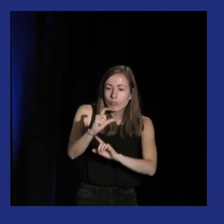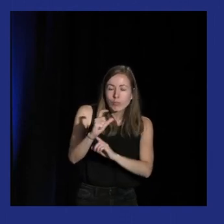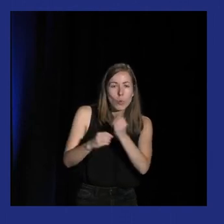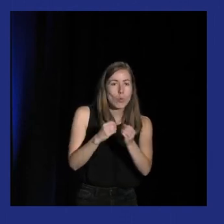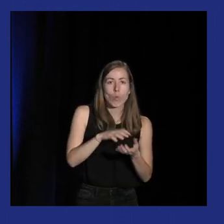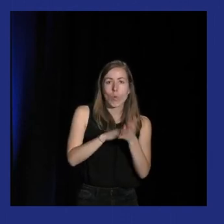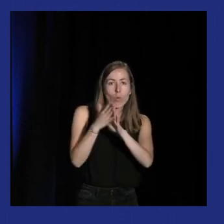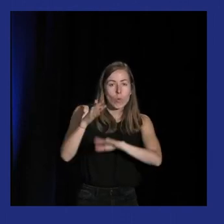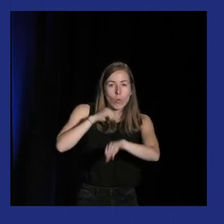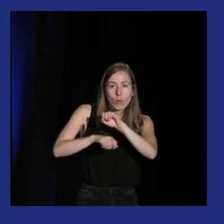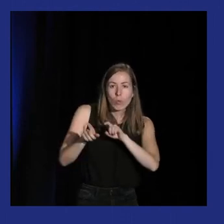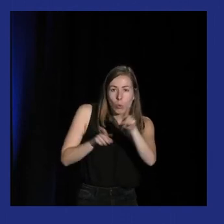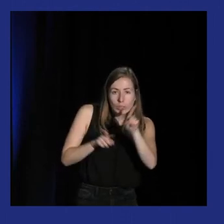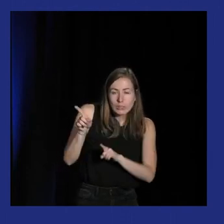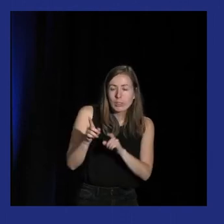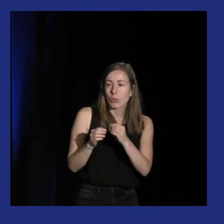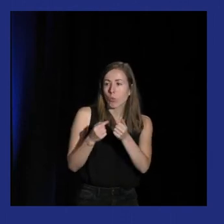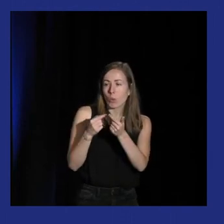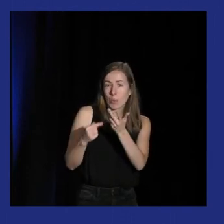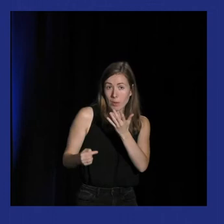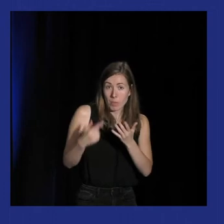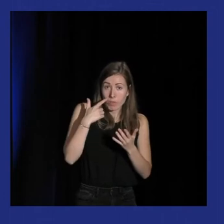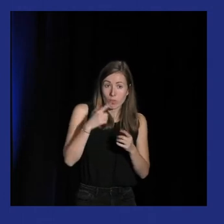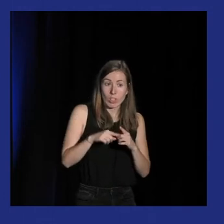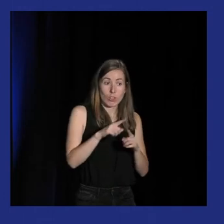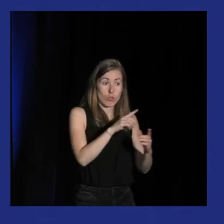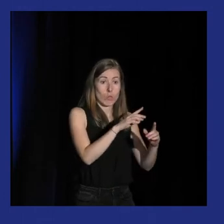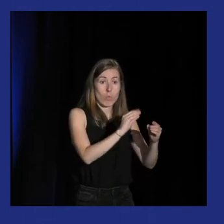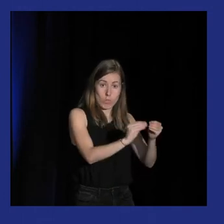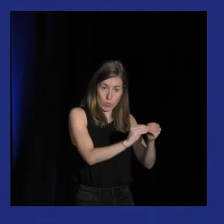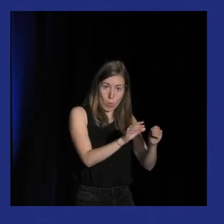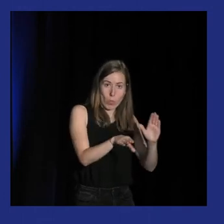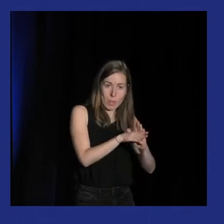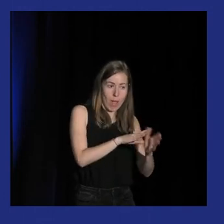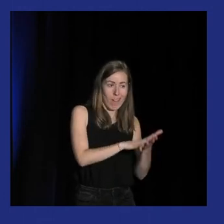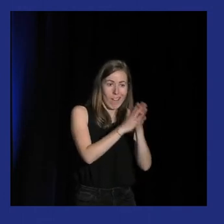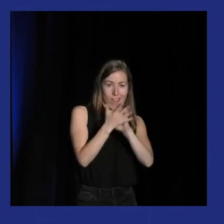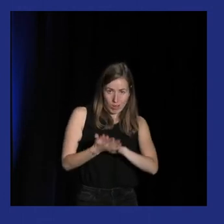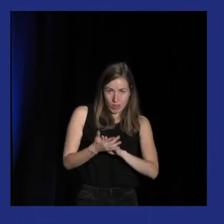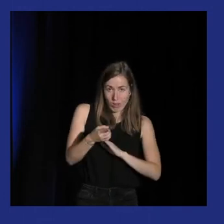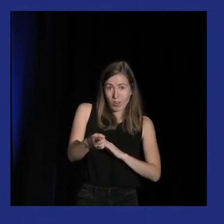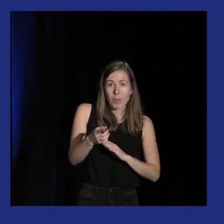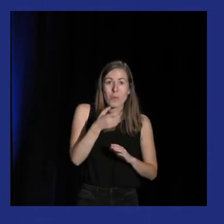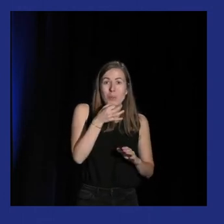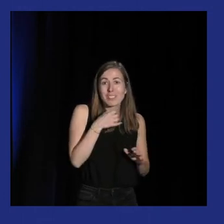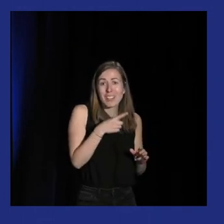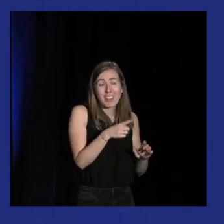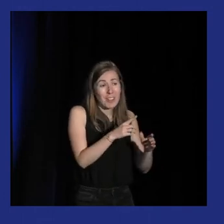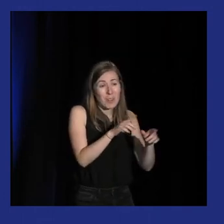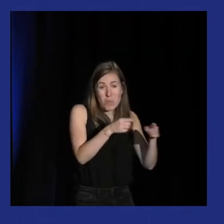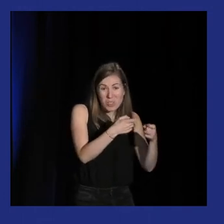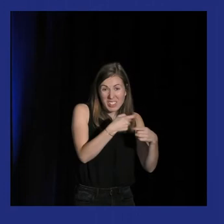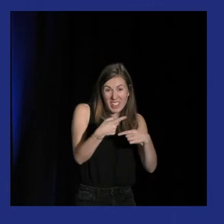ou cette vidéo et on va faire quelque chose d'autre dérivé de ce de ce produit là donc oui de la musique ça peut paraître dépréciatif dit comme ça mais c'est un produit